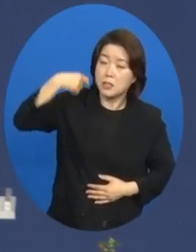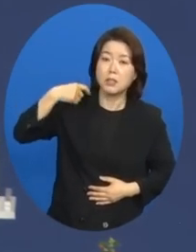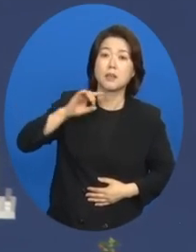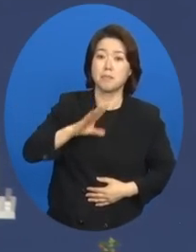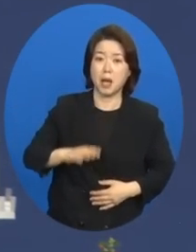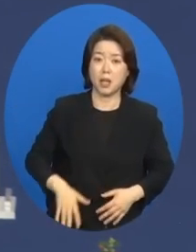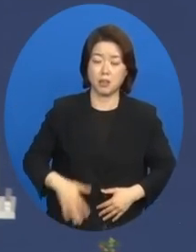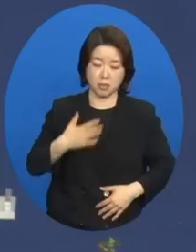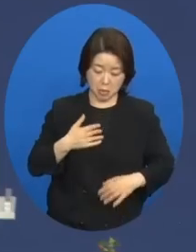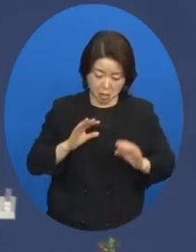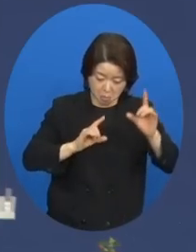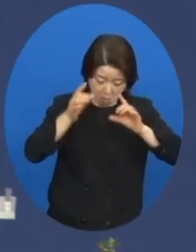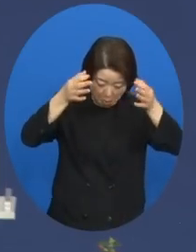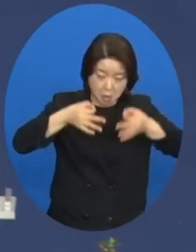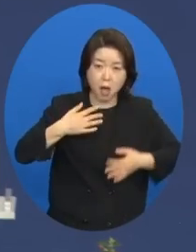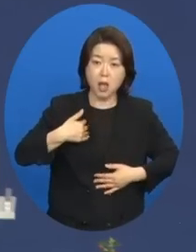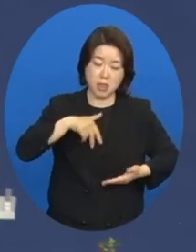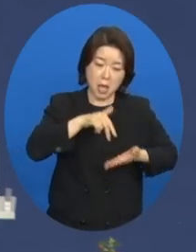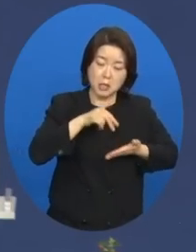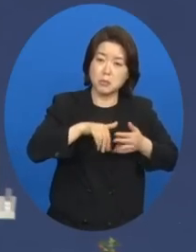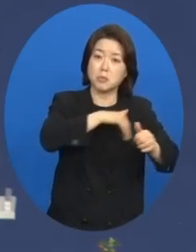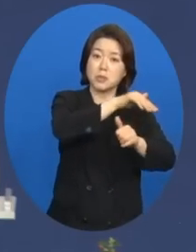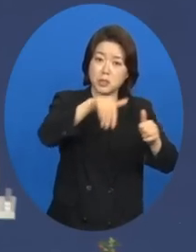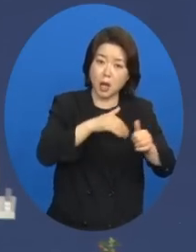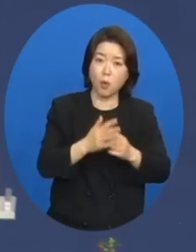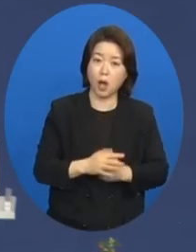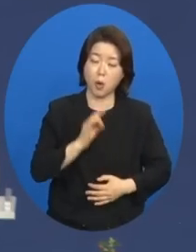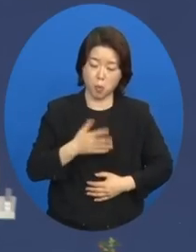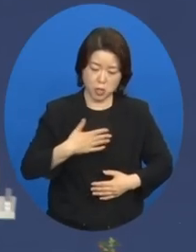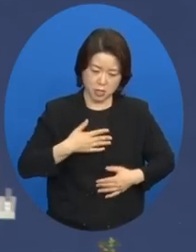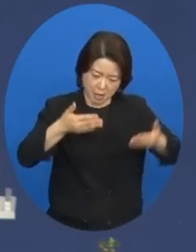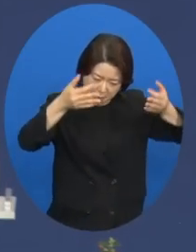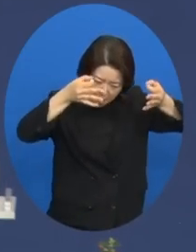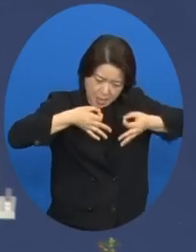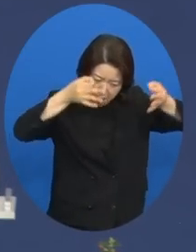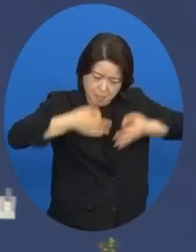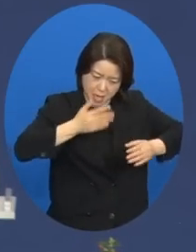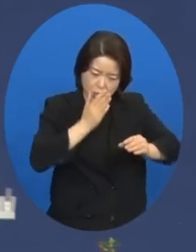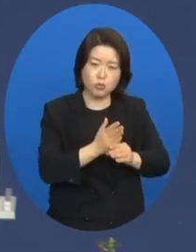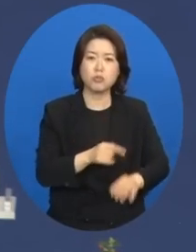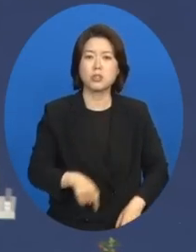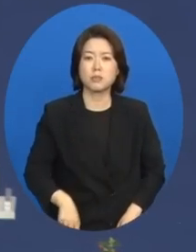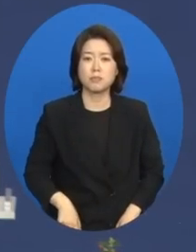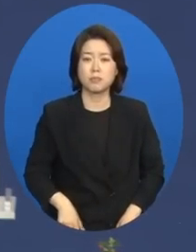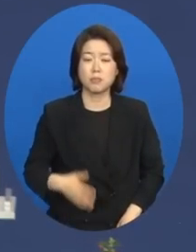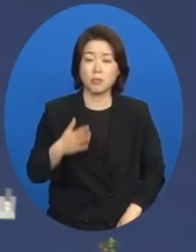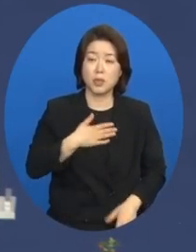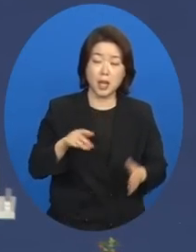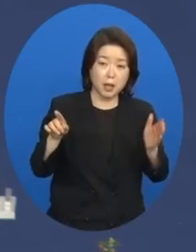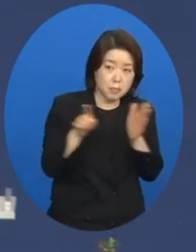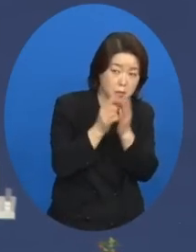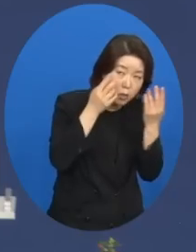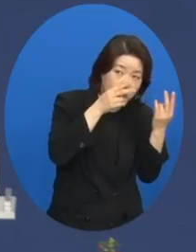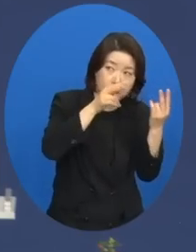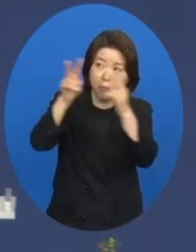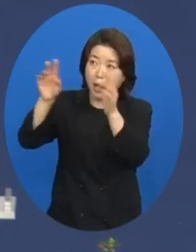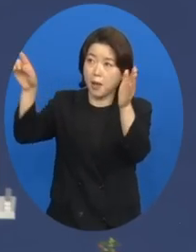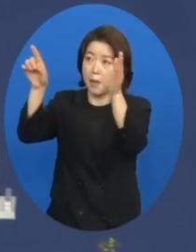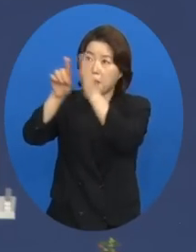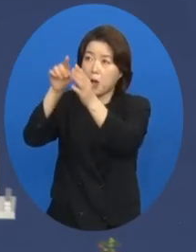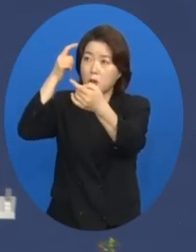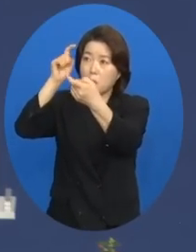내 상태, 내 처지, 형편 오직 나에게 관심이 많지 내가 믿어야 될 주님에 대해서 관심이 없는